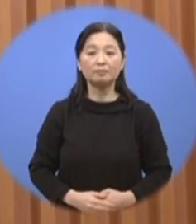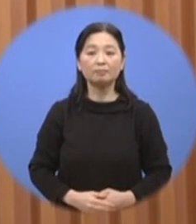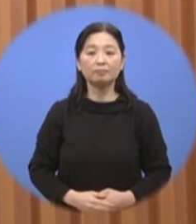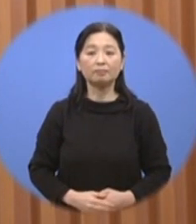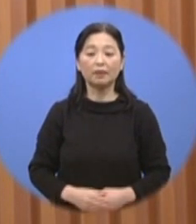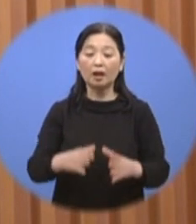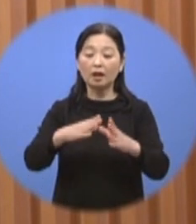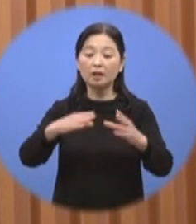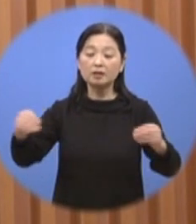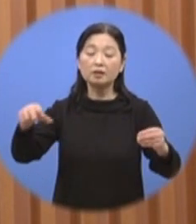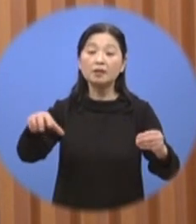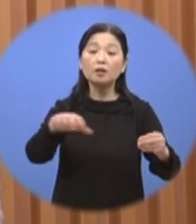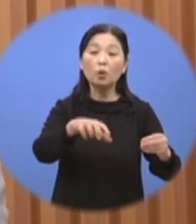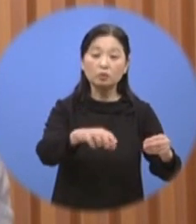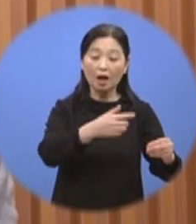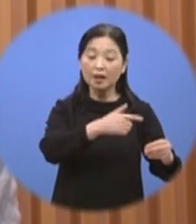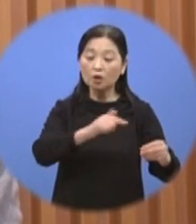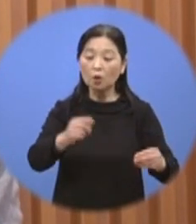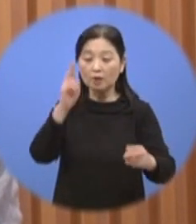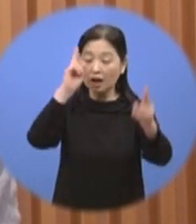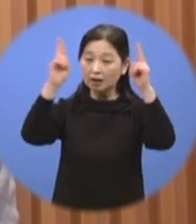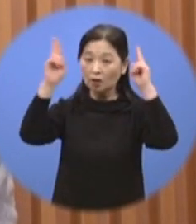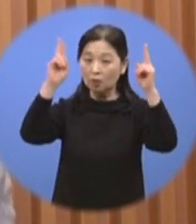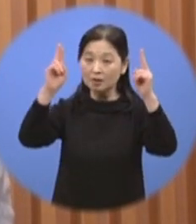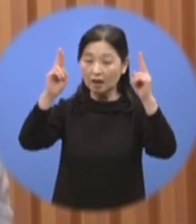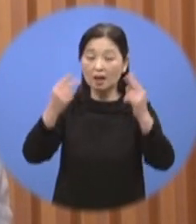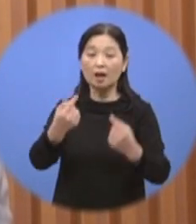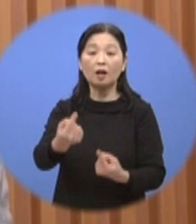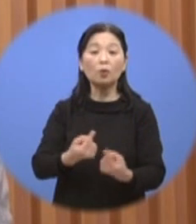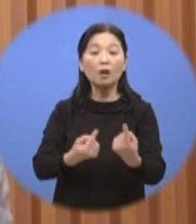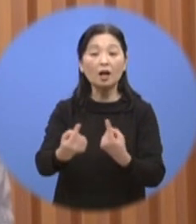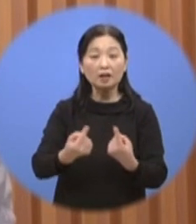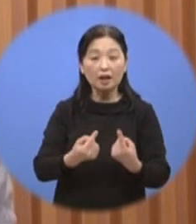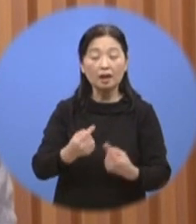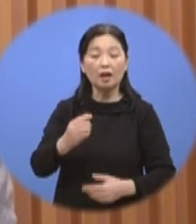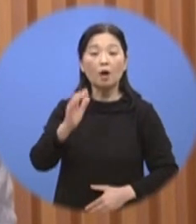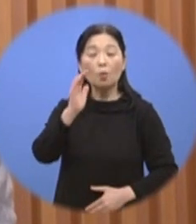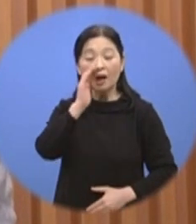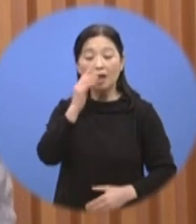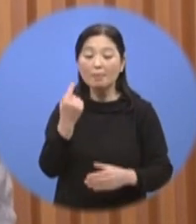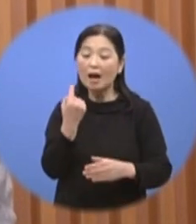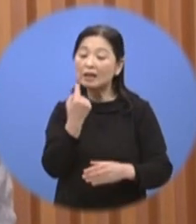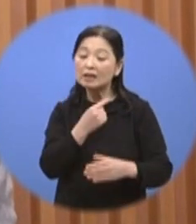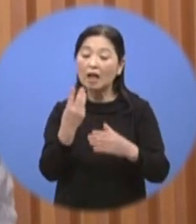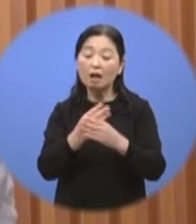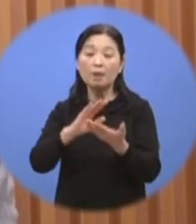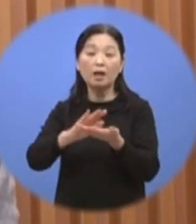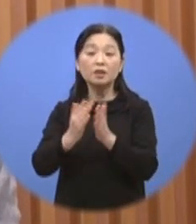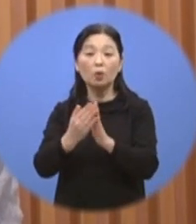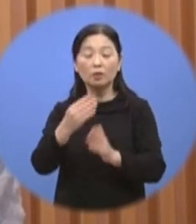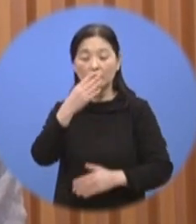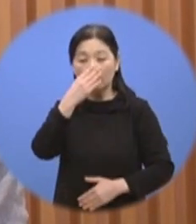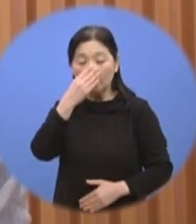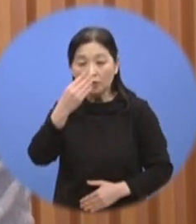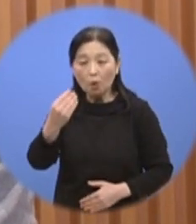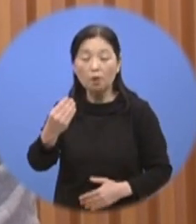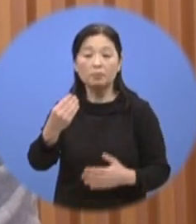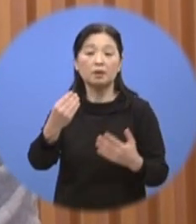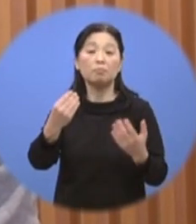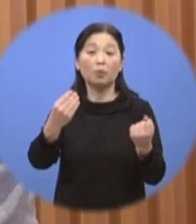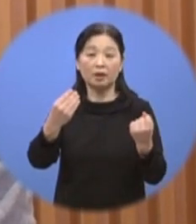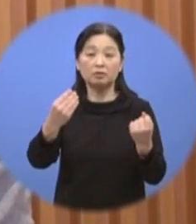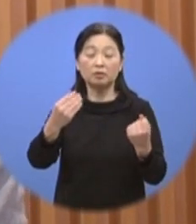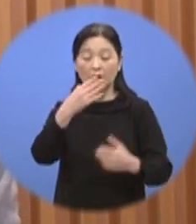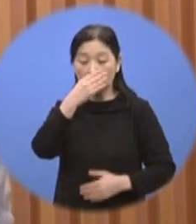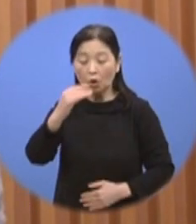全国からいろんな企業さん来られて、すごく和歌山白浜町に対してのすごい関心という、その興味の高さ